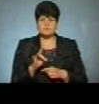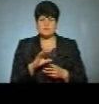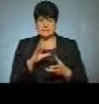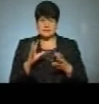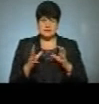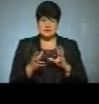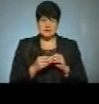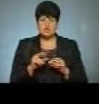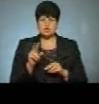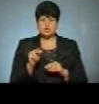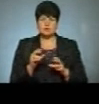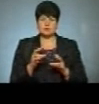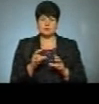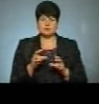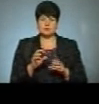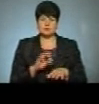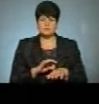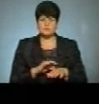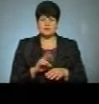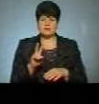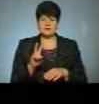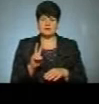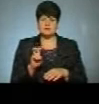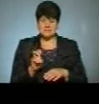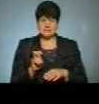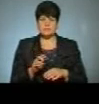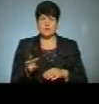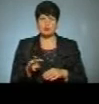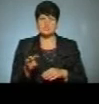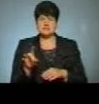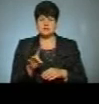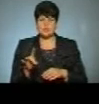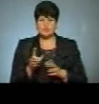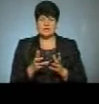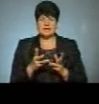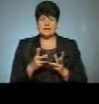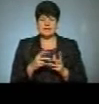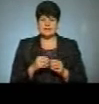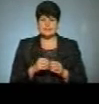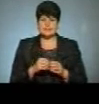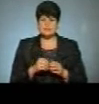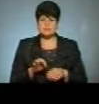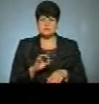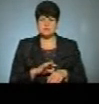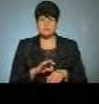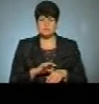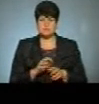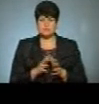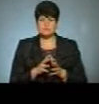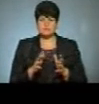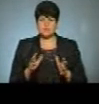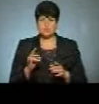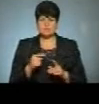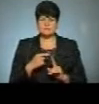Загальне число постраждалих становить 200. В Монастирському районі кількість захворілих збільшилася